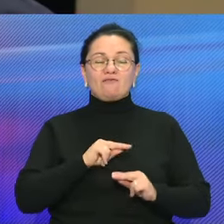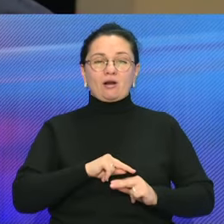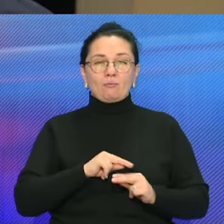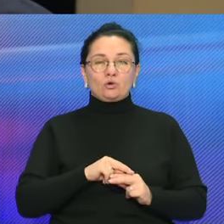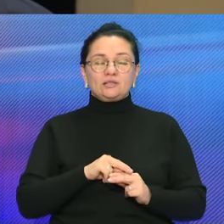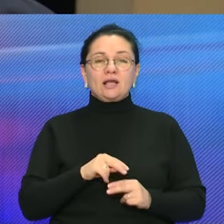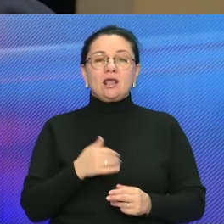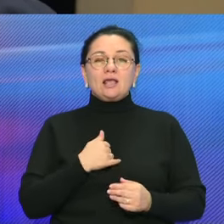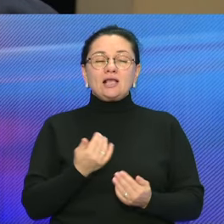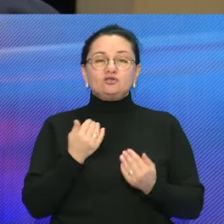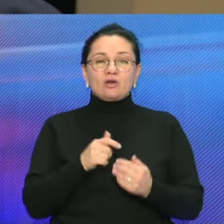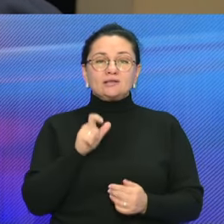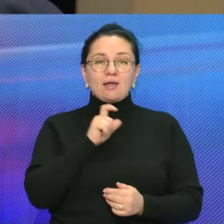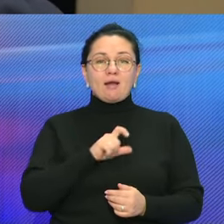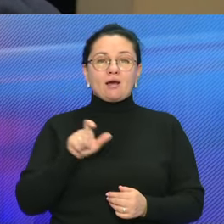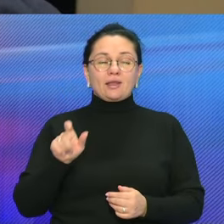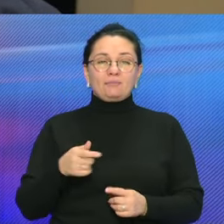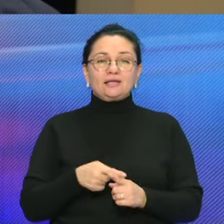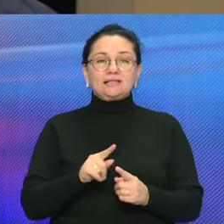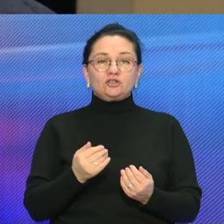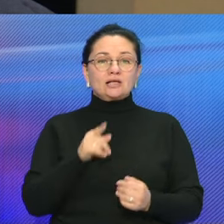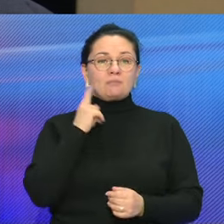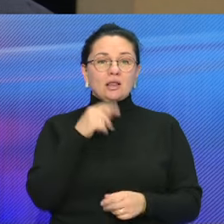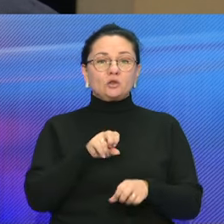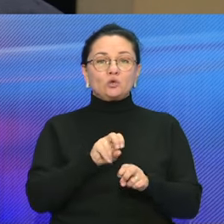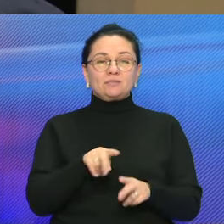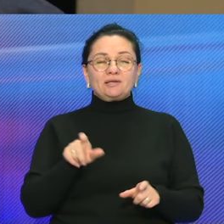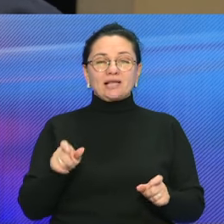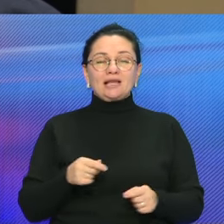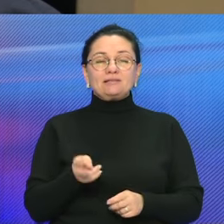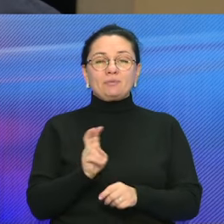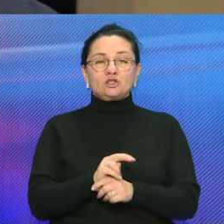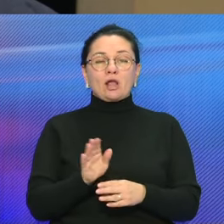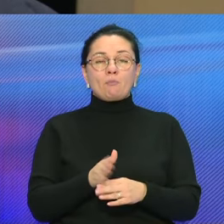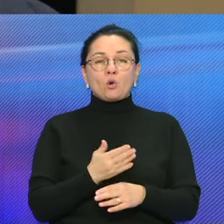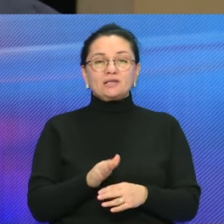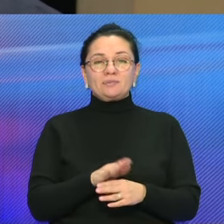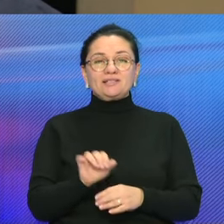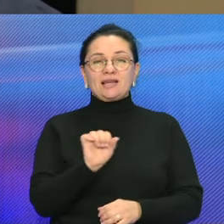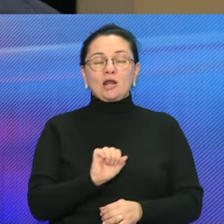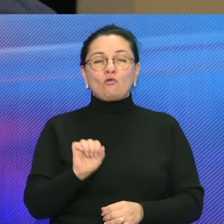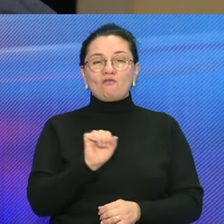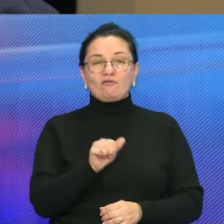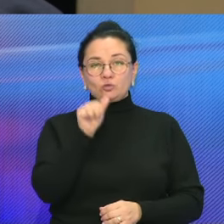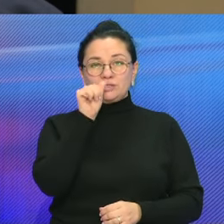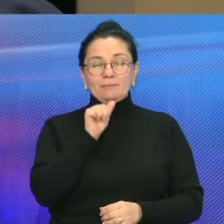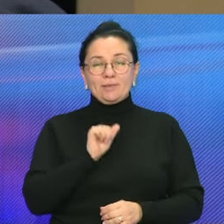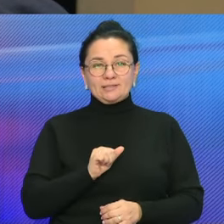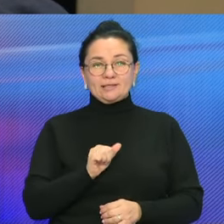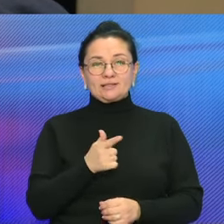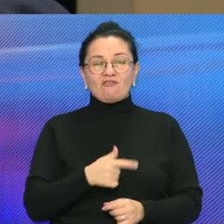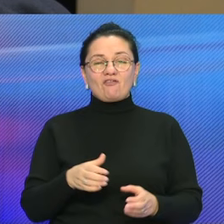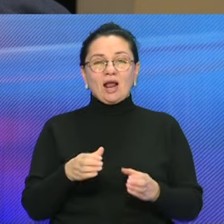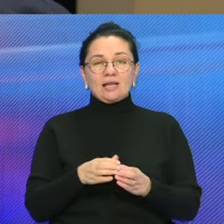Занимаю должность экономиста, также являюсь молодым специалистом. Пришла по распределению в августе месяце.